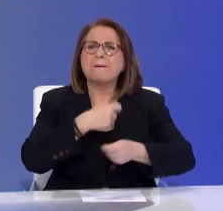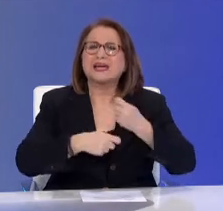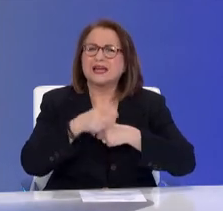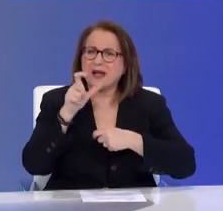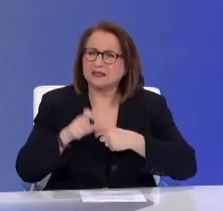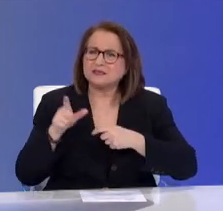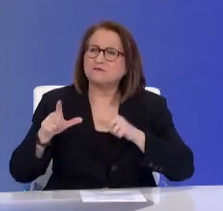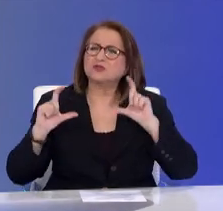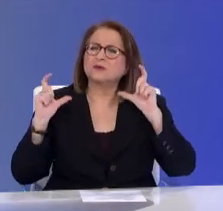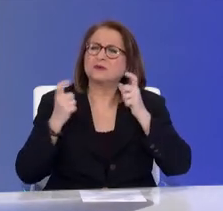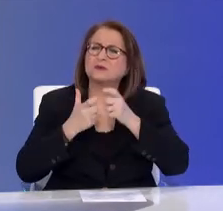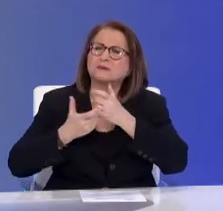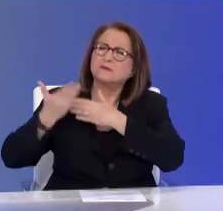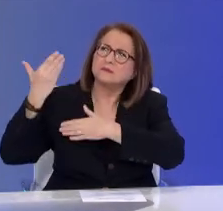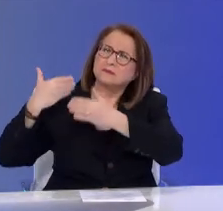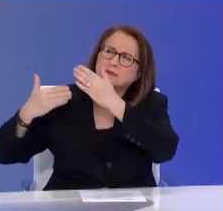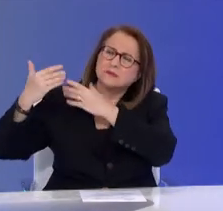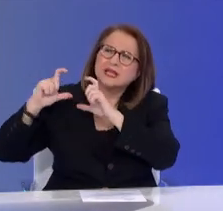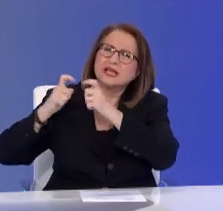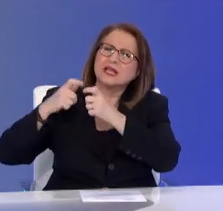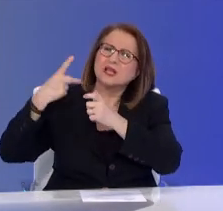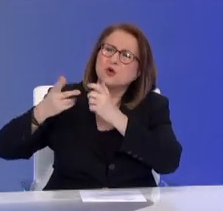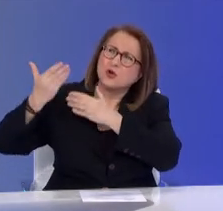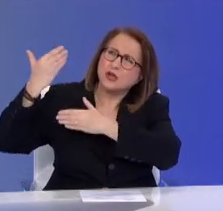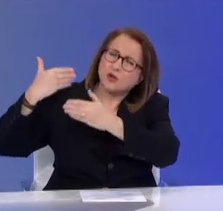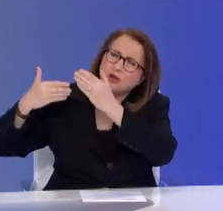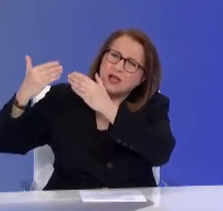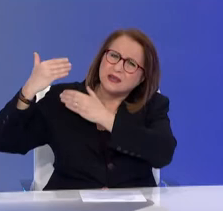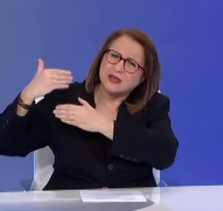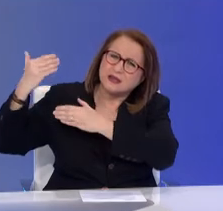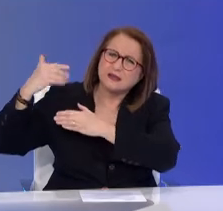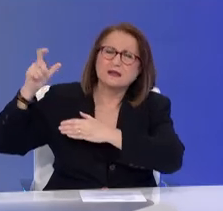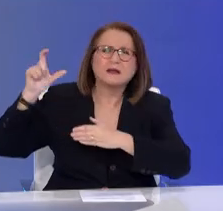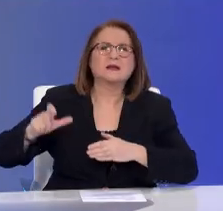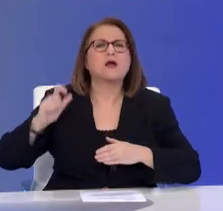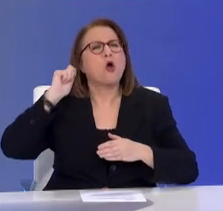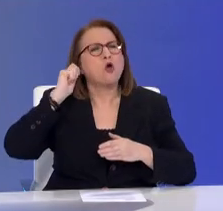της οικογένειας Πικτέ, de Rochemont Einar,